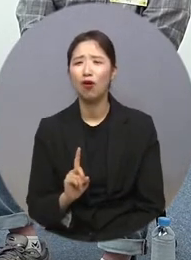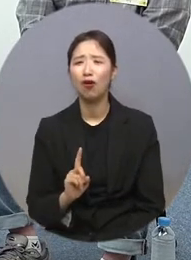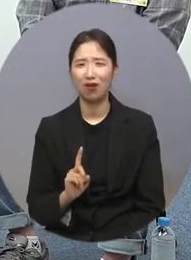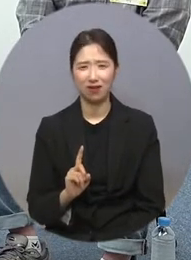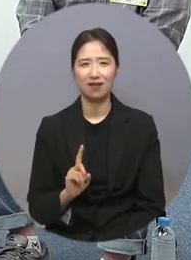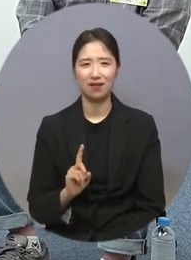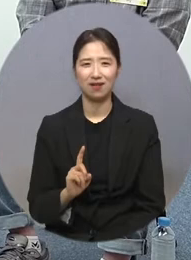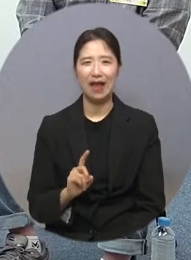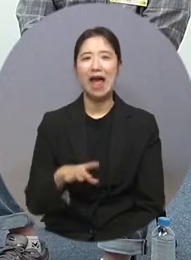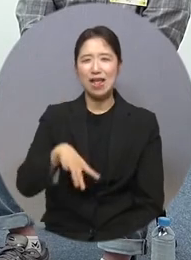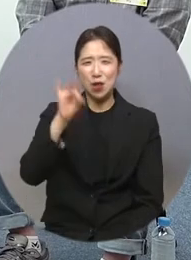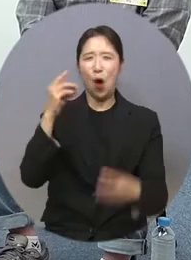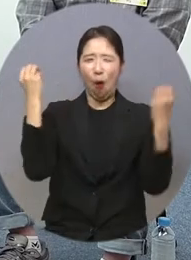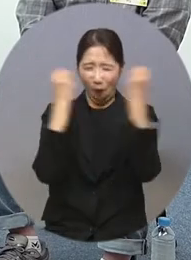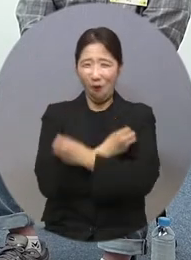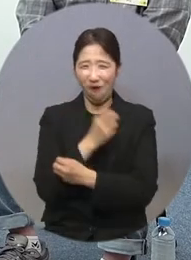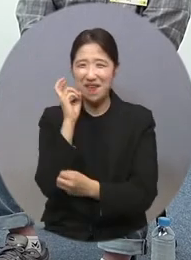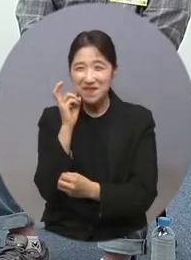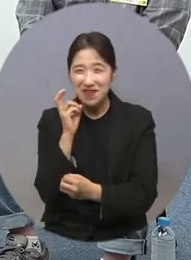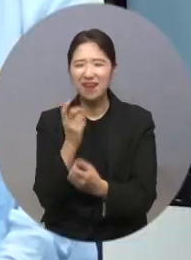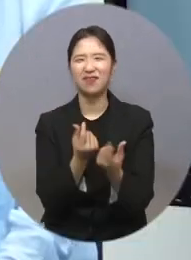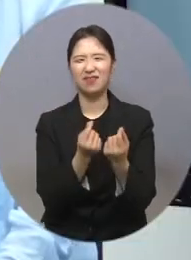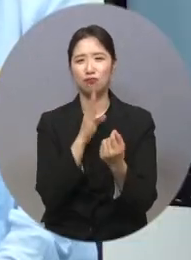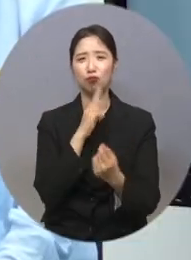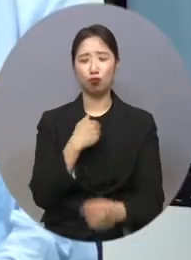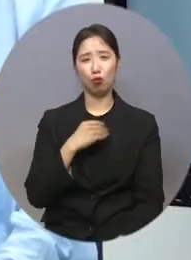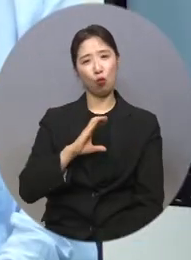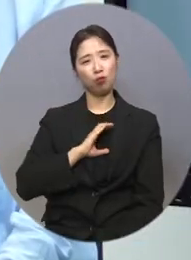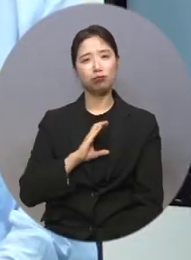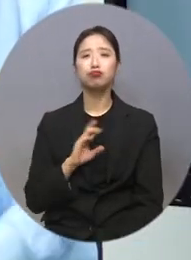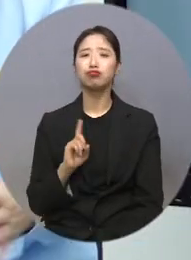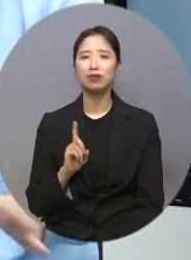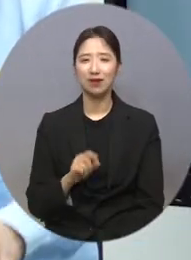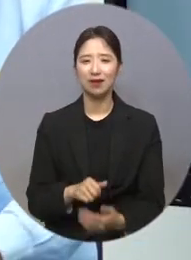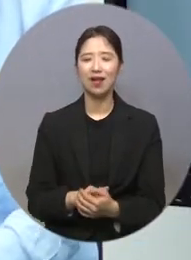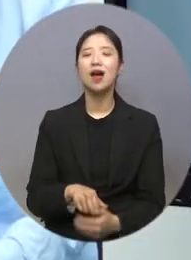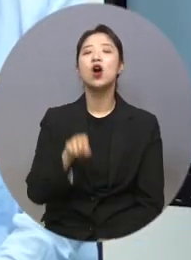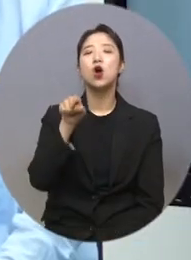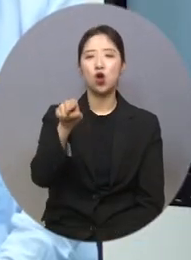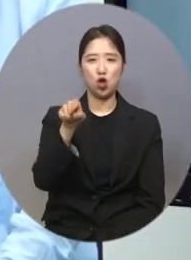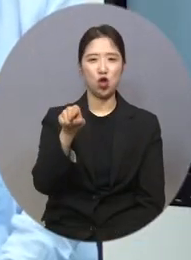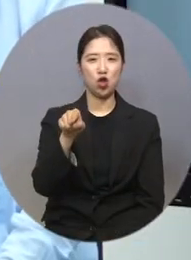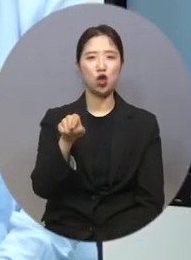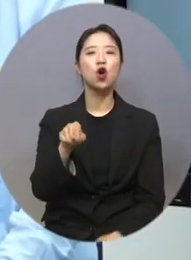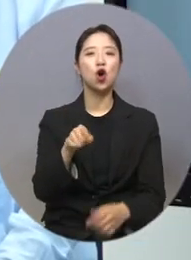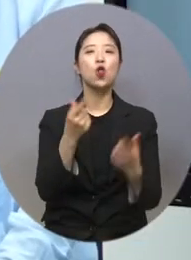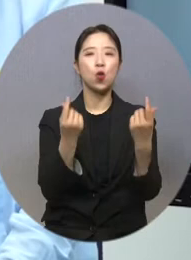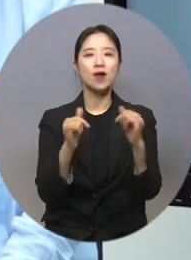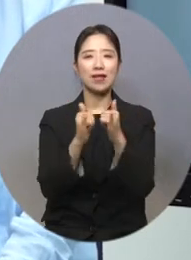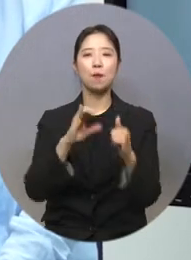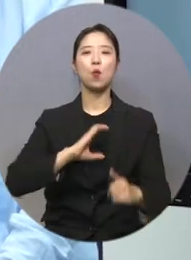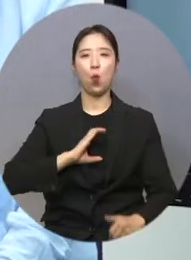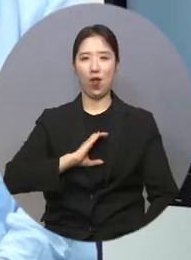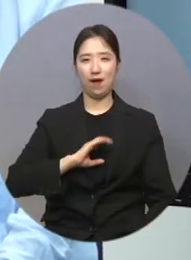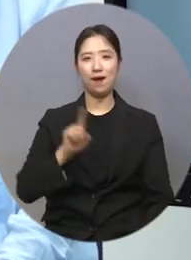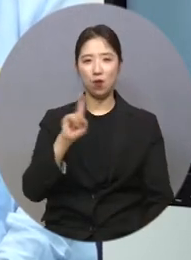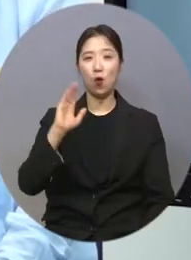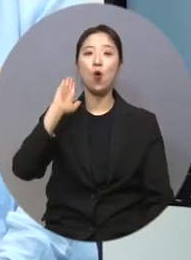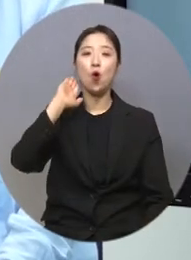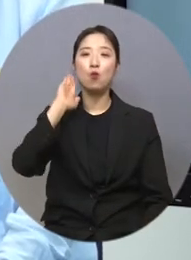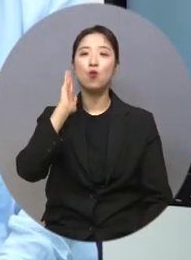이러니까 오해하셨겠다. 네, 너 코다네? 그래서 어, 코다가 뭐예요? 그러니까 너 같은 사람을 코다라고 그래. 부모님이